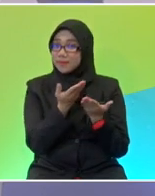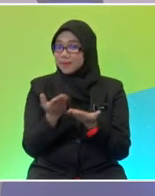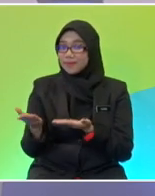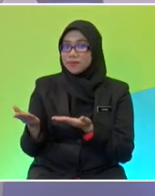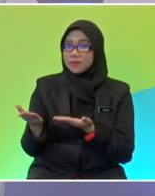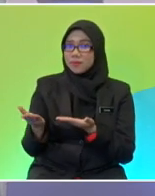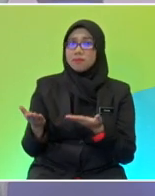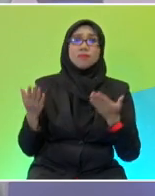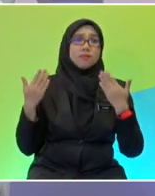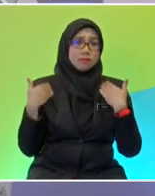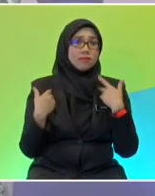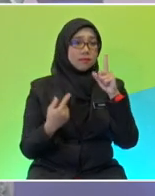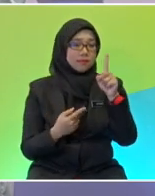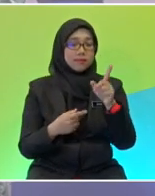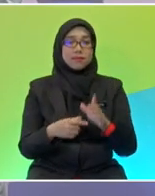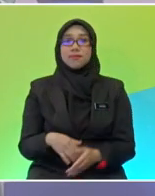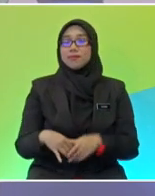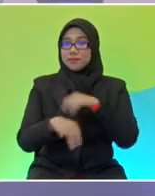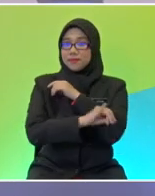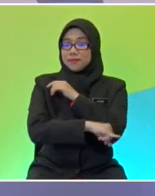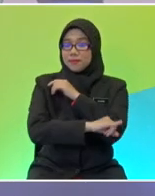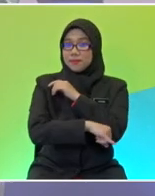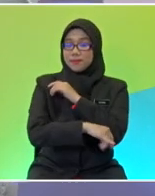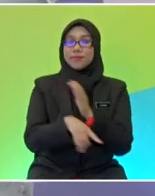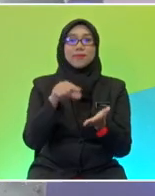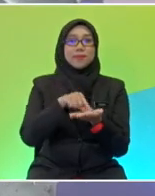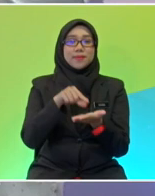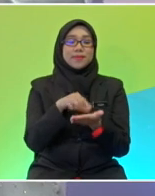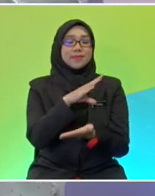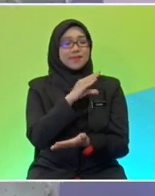nampak seekor ayam betul dan beberapa telur